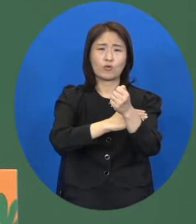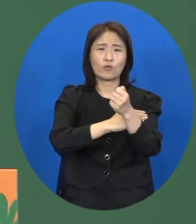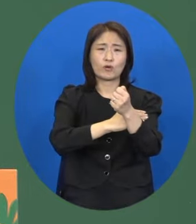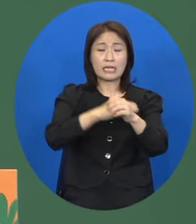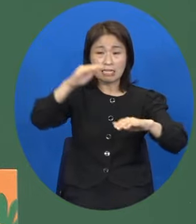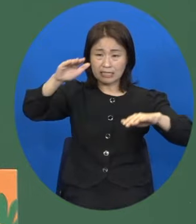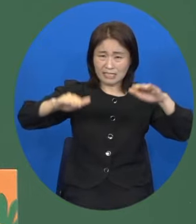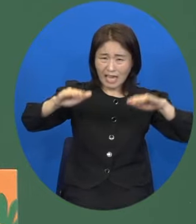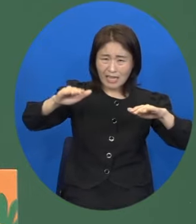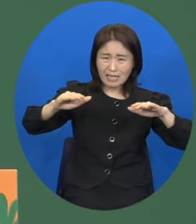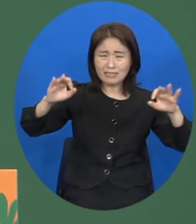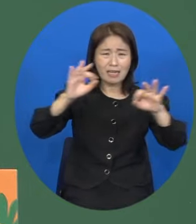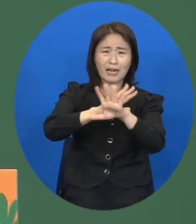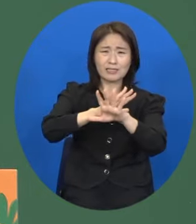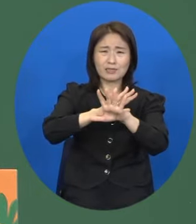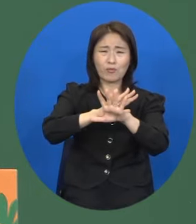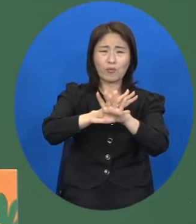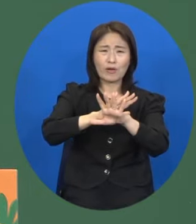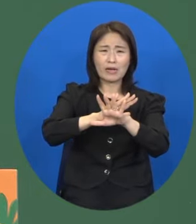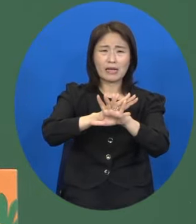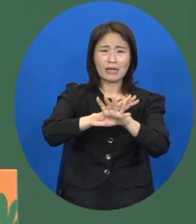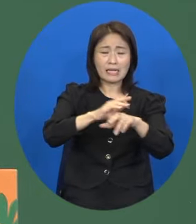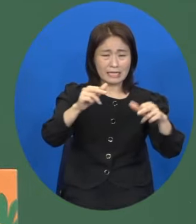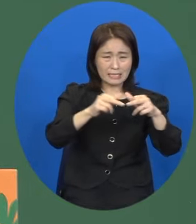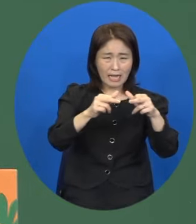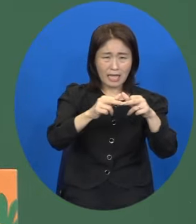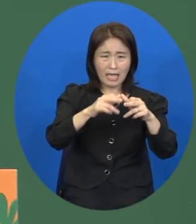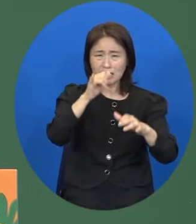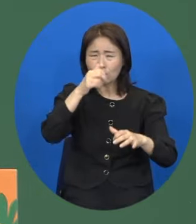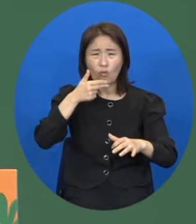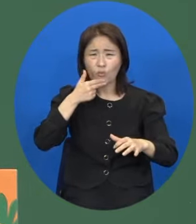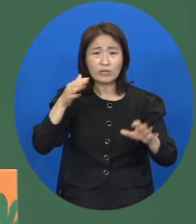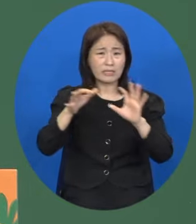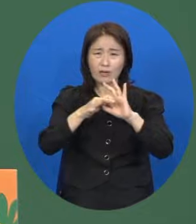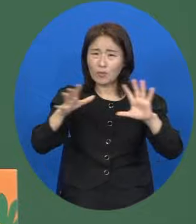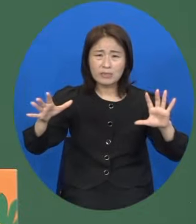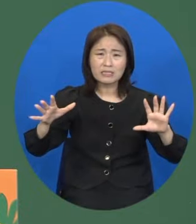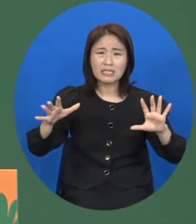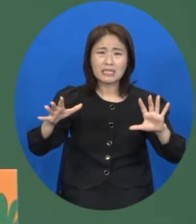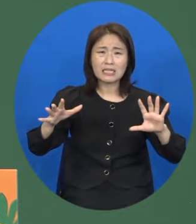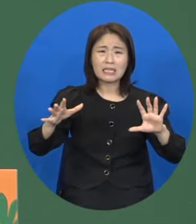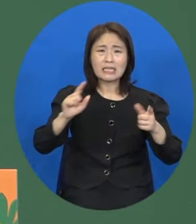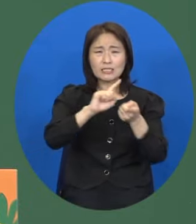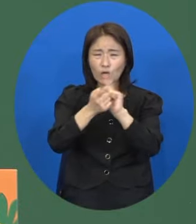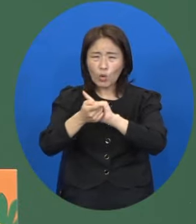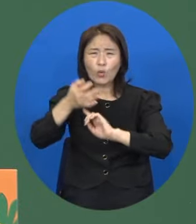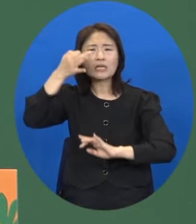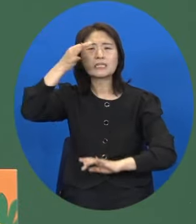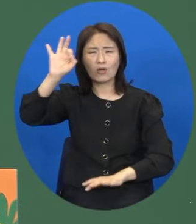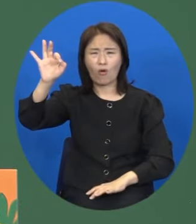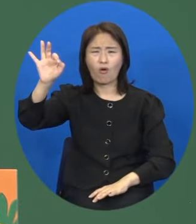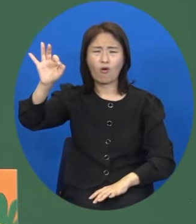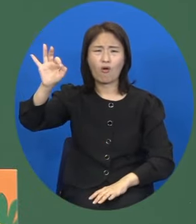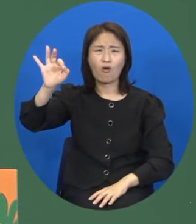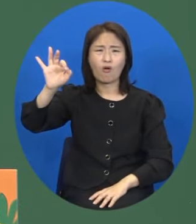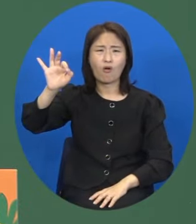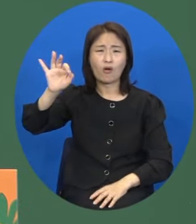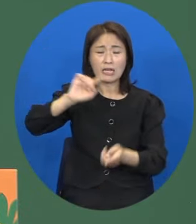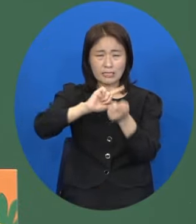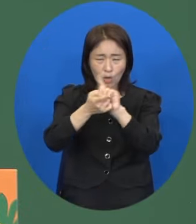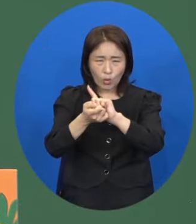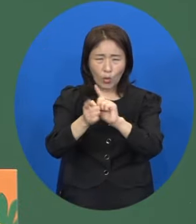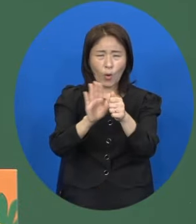아니라 장애인과 비장애인이 서로 돕고 인정함으로 차이나는 존재들이 서로